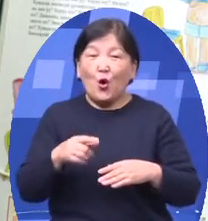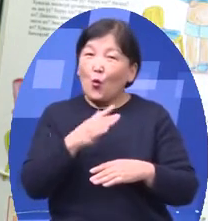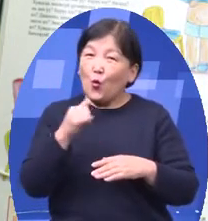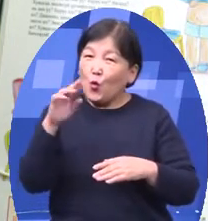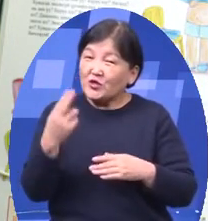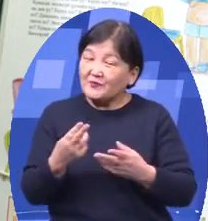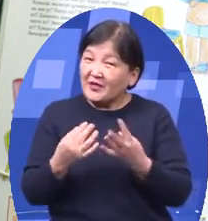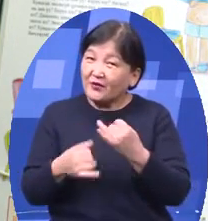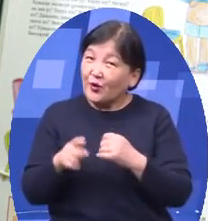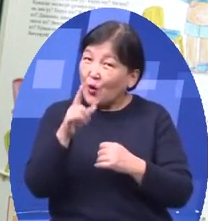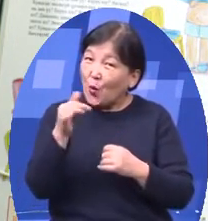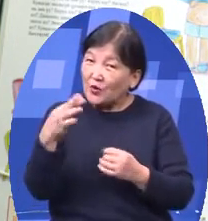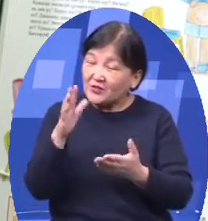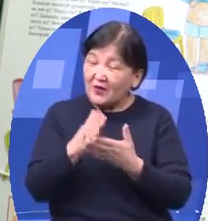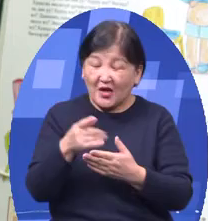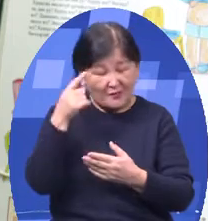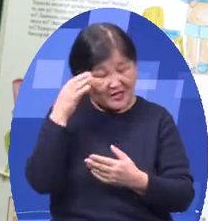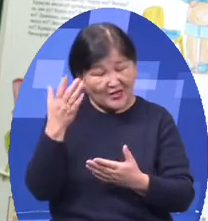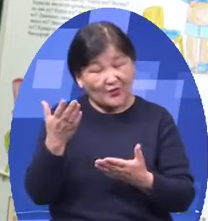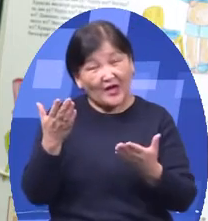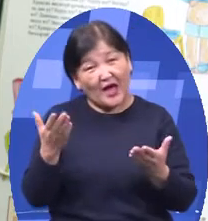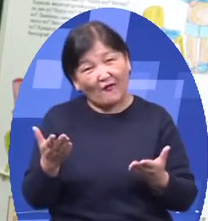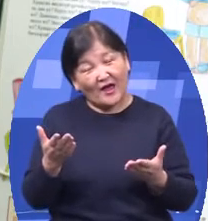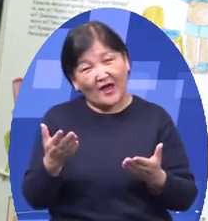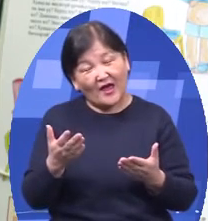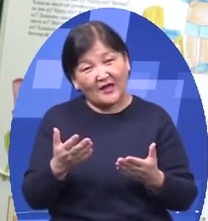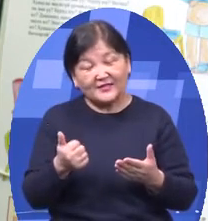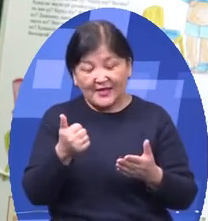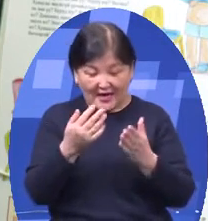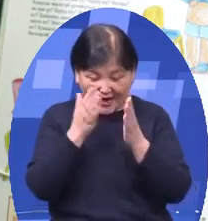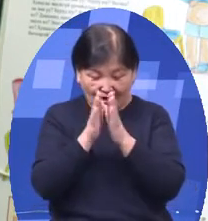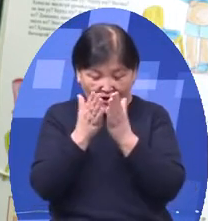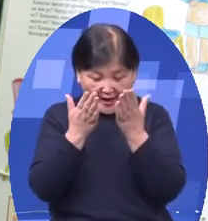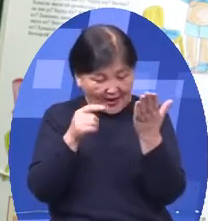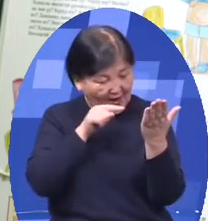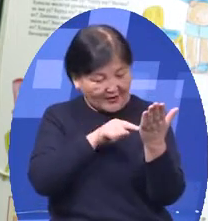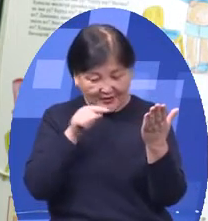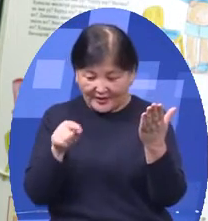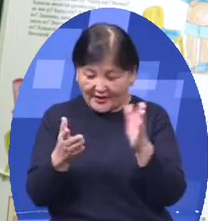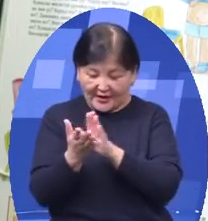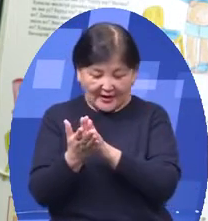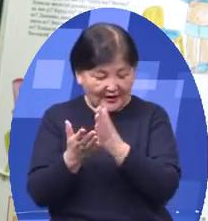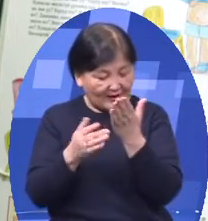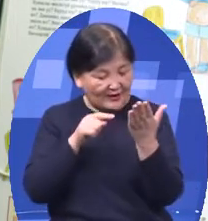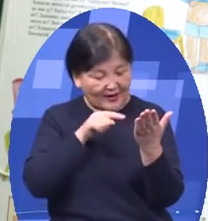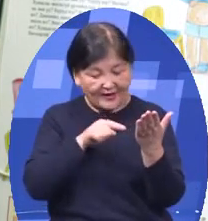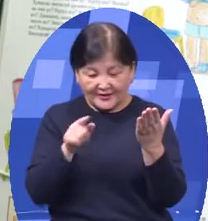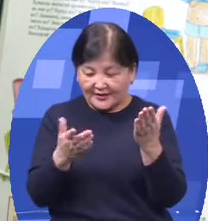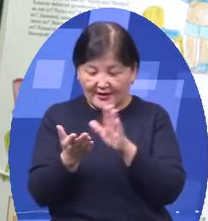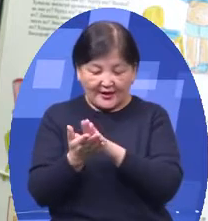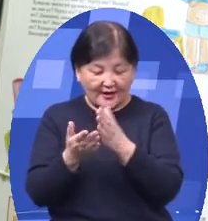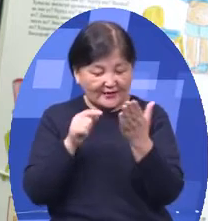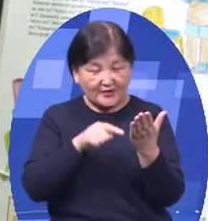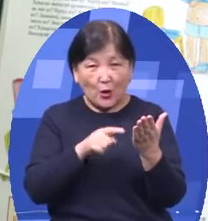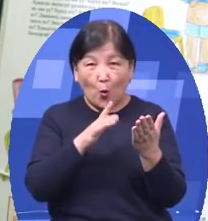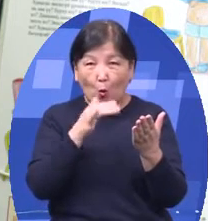мэддгвээ. Одоо наманд маань юу тут байгаа юм болоо? Та нар сайн ажиглалтаа? Та нар наманд юу байна?